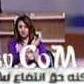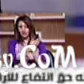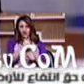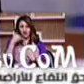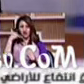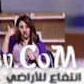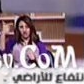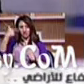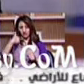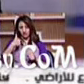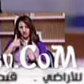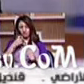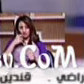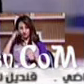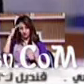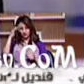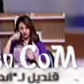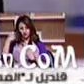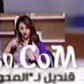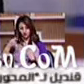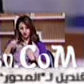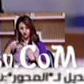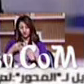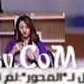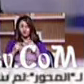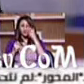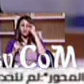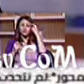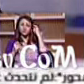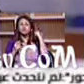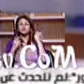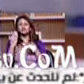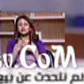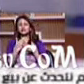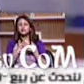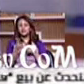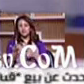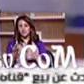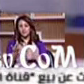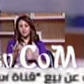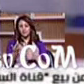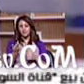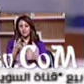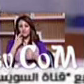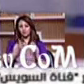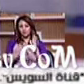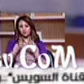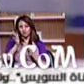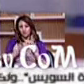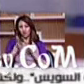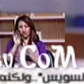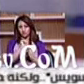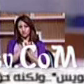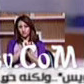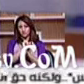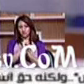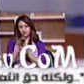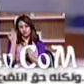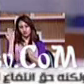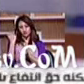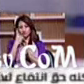اهلا مساء الخير يا فندم اهلا بحضرتك يعني عايزه اعرف بدايه ايه اللي حصل في جلسه نظر قضيه هروب المساجين من سجن وادي